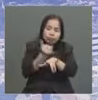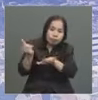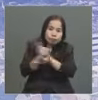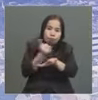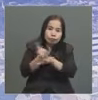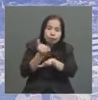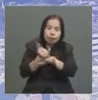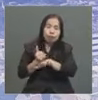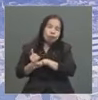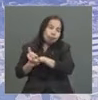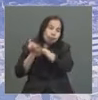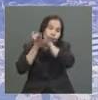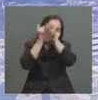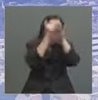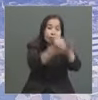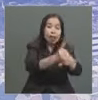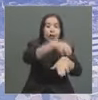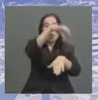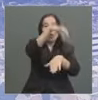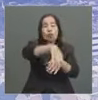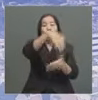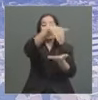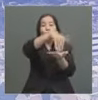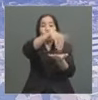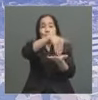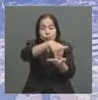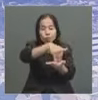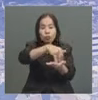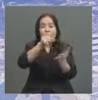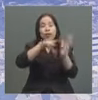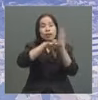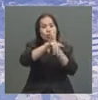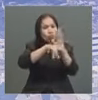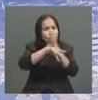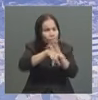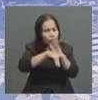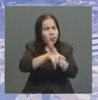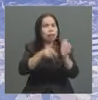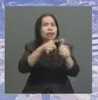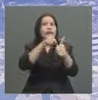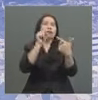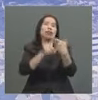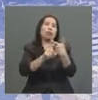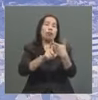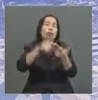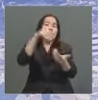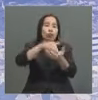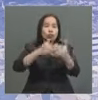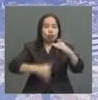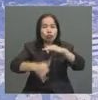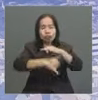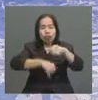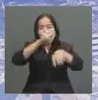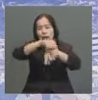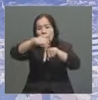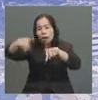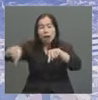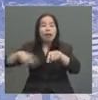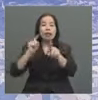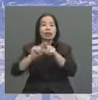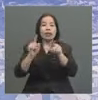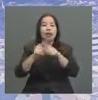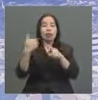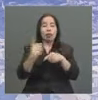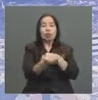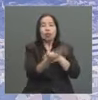ถึงส่วนที่เราเคยใช้กันอยู่ไม่ว่าจะเป็นเรื่องของสัตหีบนะครับแล้วก็ยังมีพื้นที่เปิดเพิ่มก็คือโดยรับ